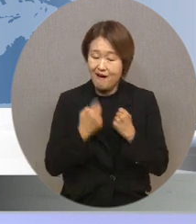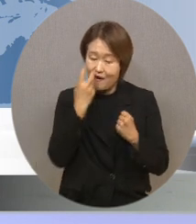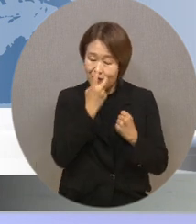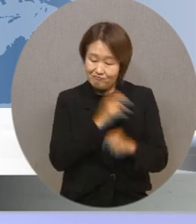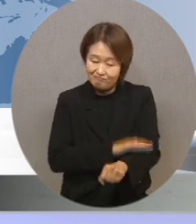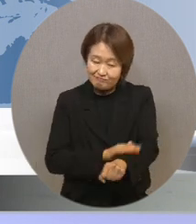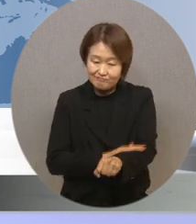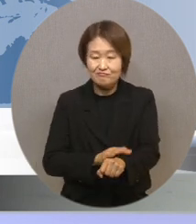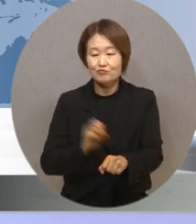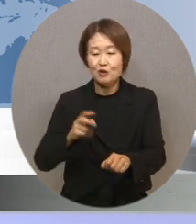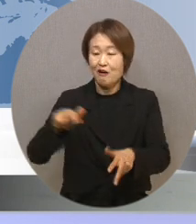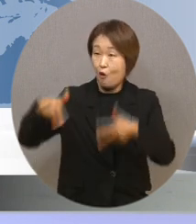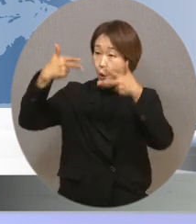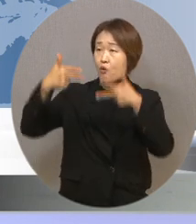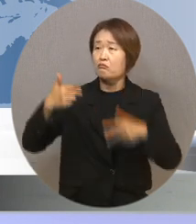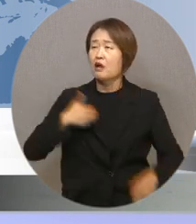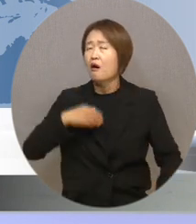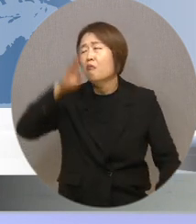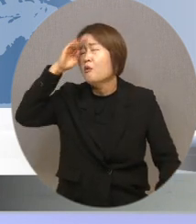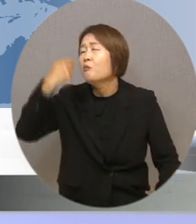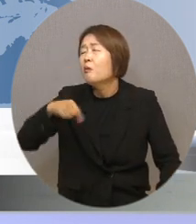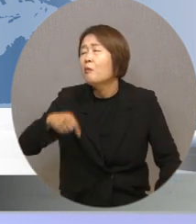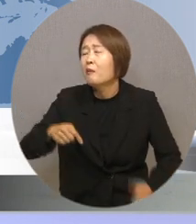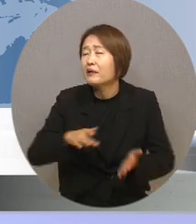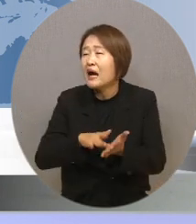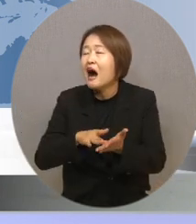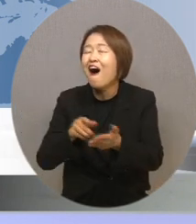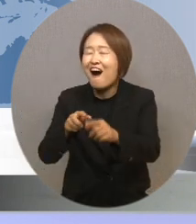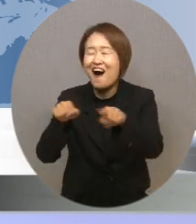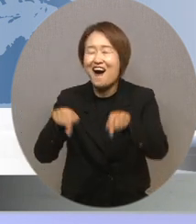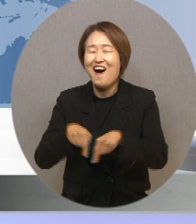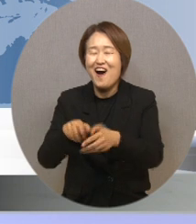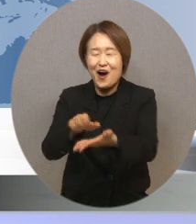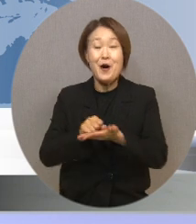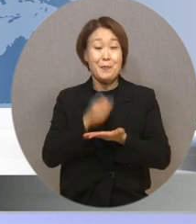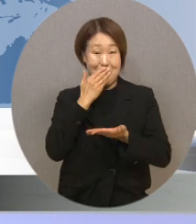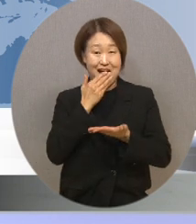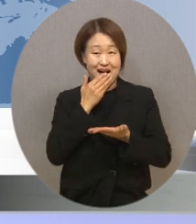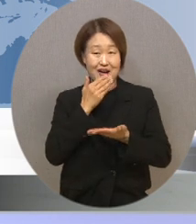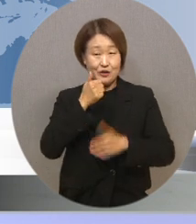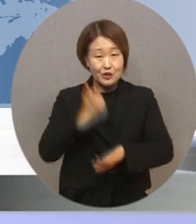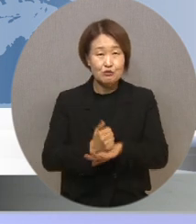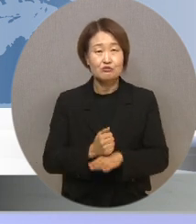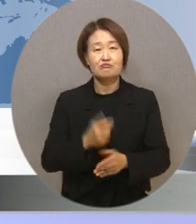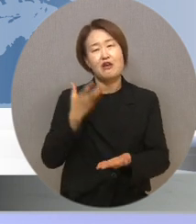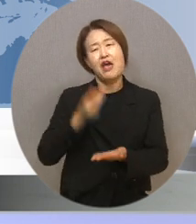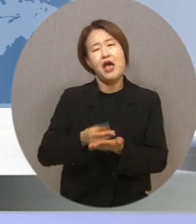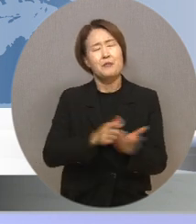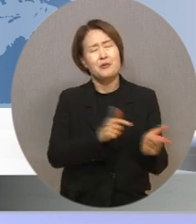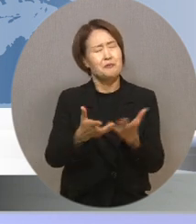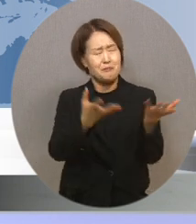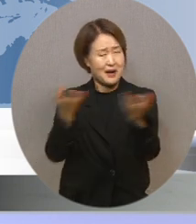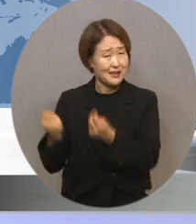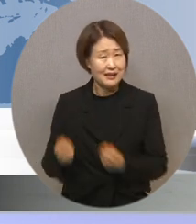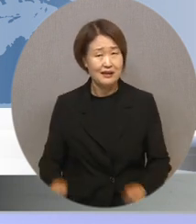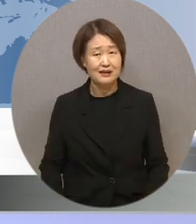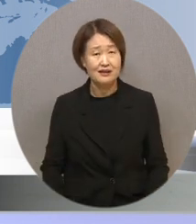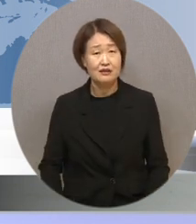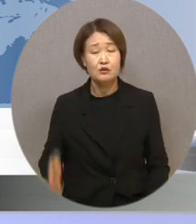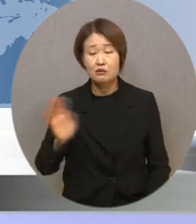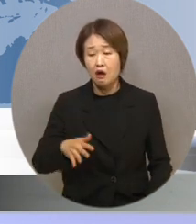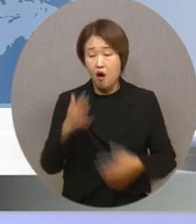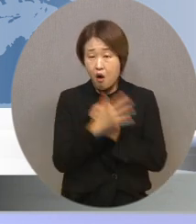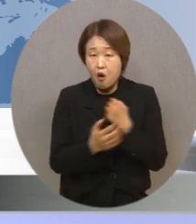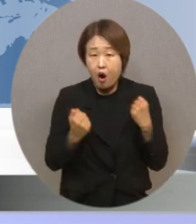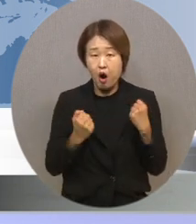있고 비대면 진료도 받을 수 있죠. 그만큼 건강 관련 앱들이 참 많습니다. 그런데 정작